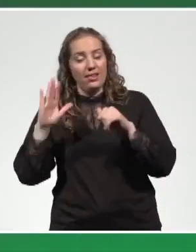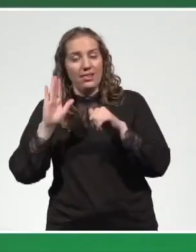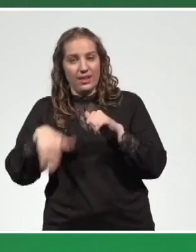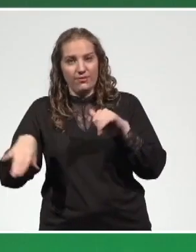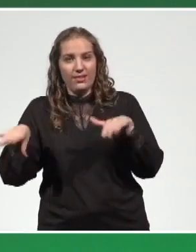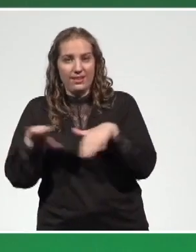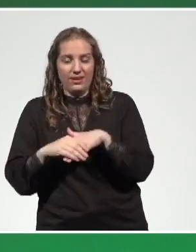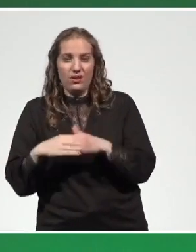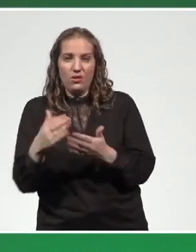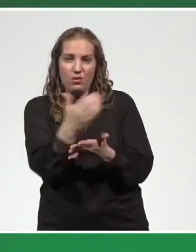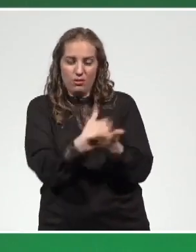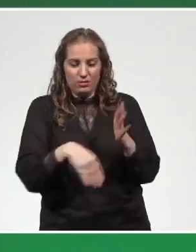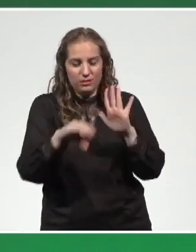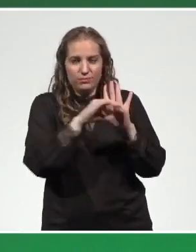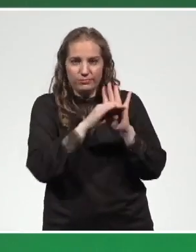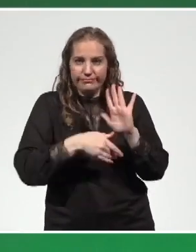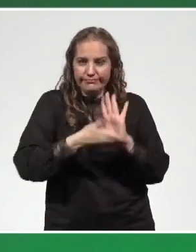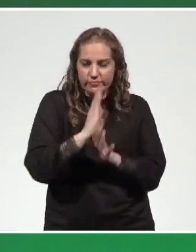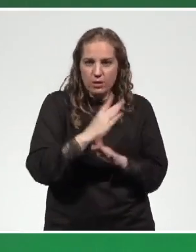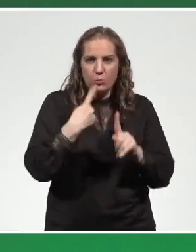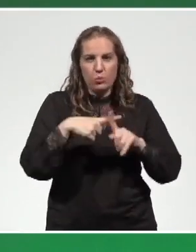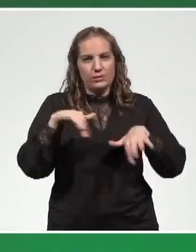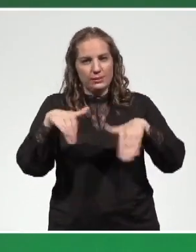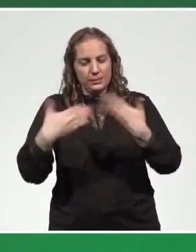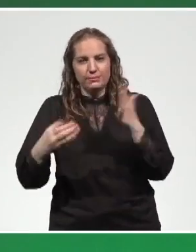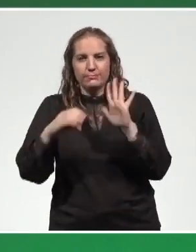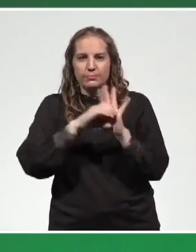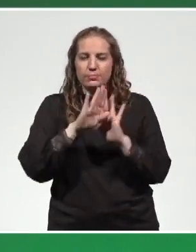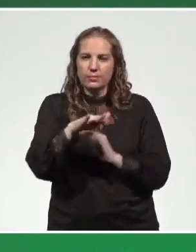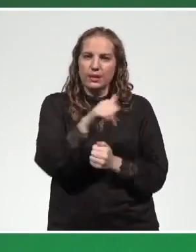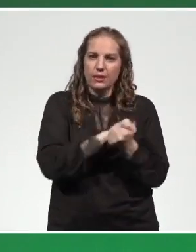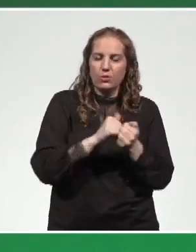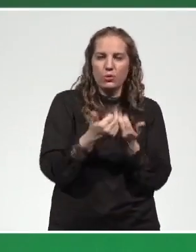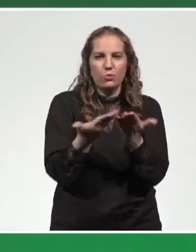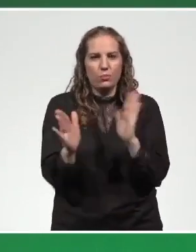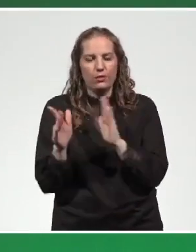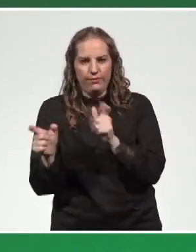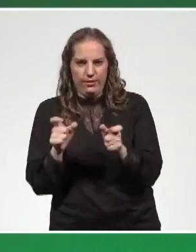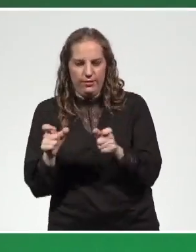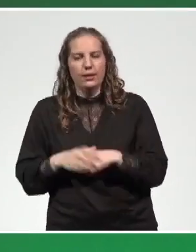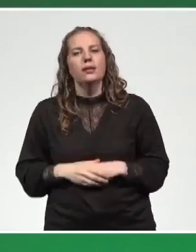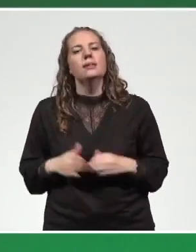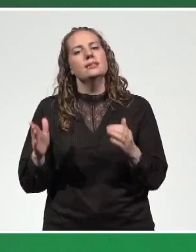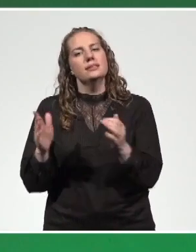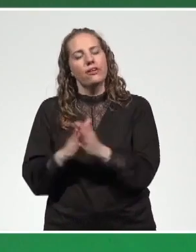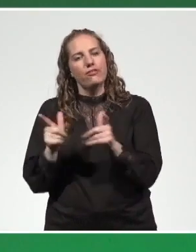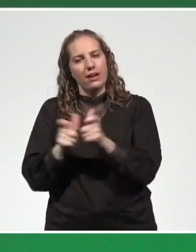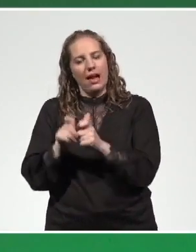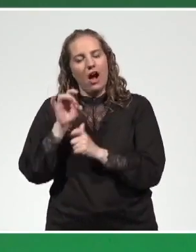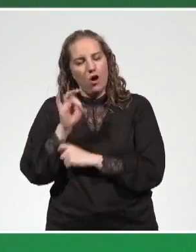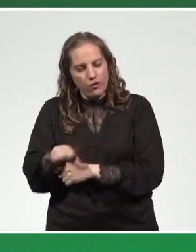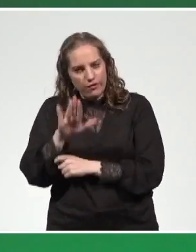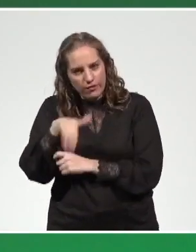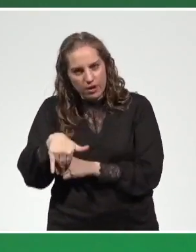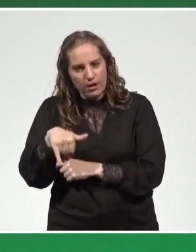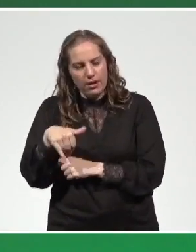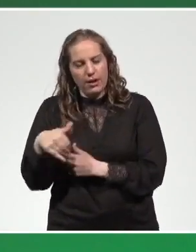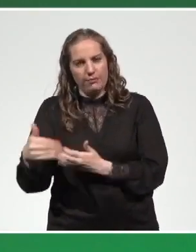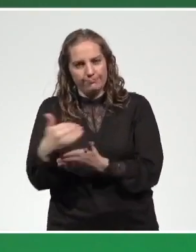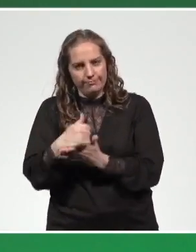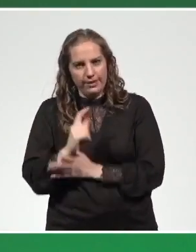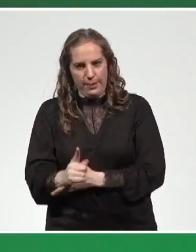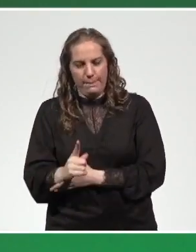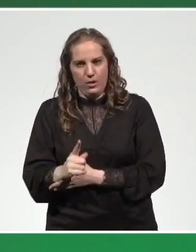stjórnarskrá og skýrt ákvæði umhverfis- og náttúruvernd. Samfélagið á þetta skilið og þetta hefur verið okkar stefna og